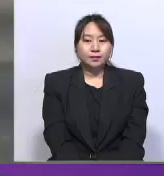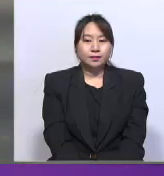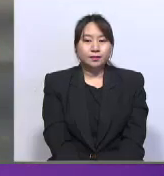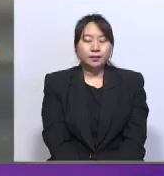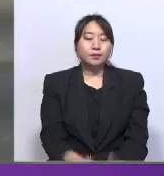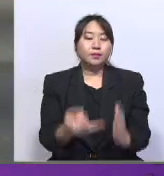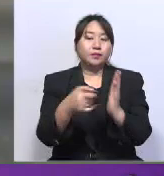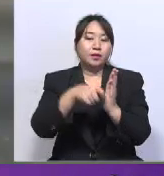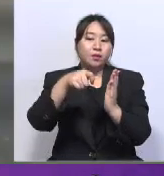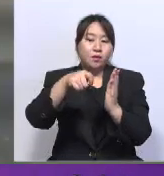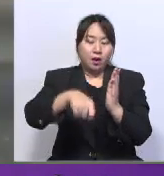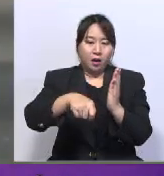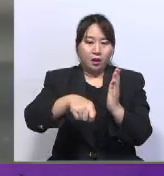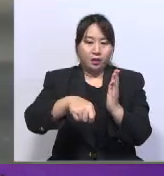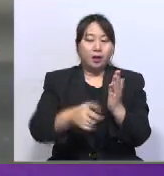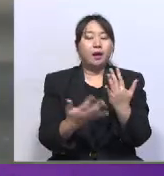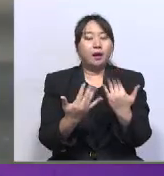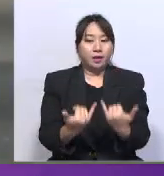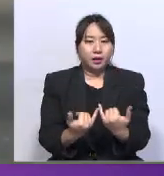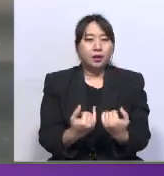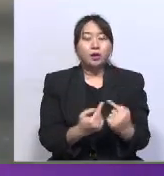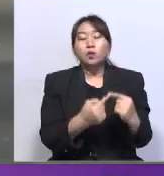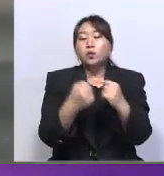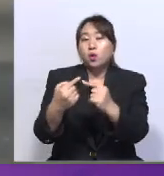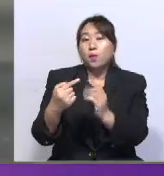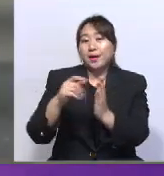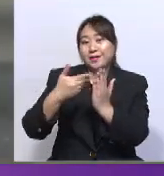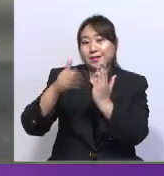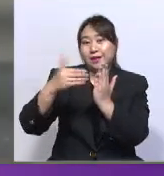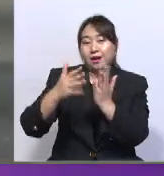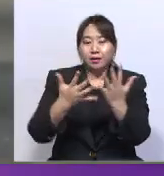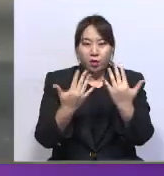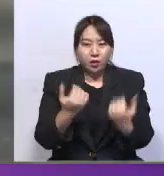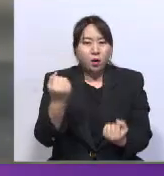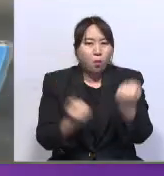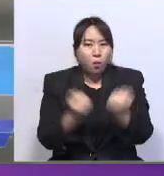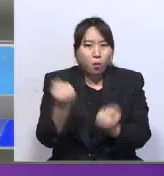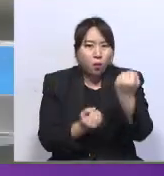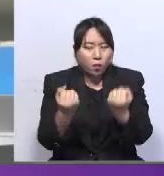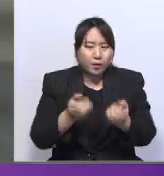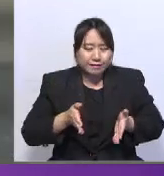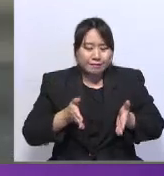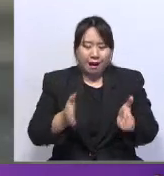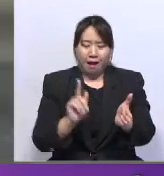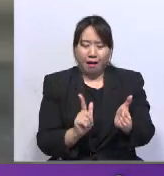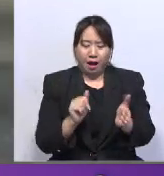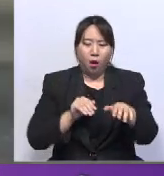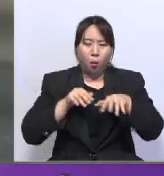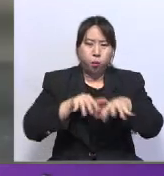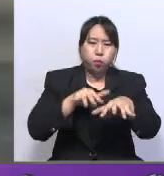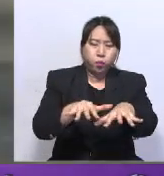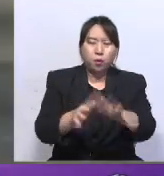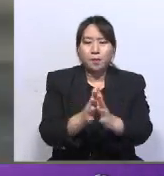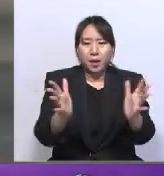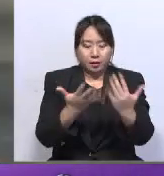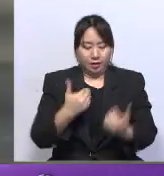จังหวัดนครราชสีมาถือว่าเป็นประตูสู่ภาคอีสานปัจจุบันมีปริมาณรถยนต์ใช้เส้นทางหลักจำนวนมากนะคะส่วนจุด